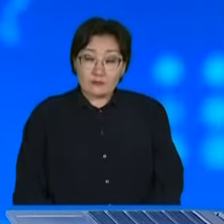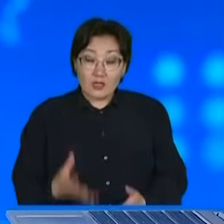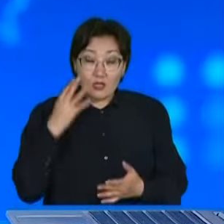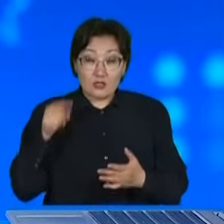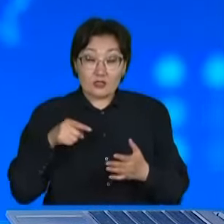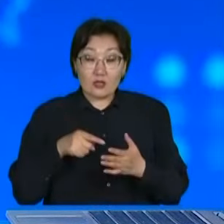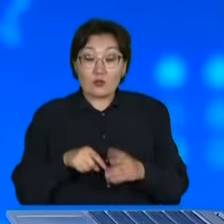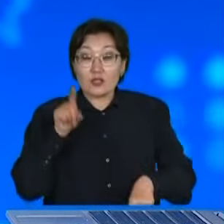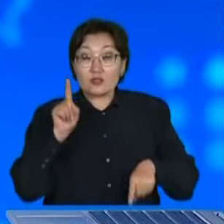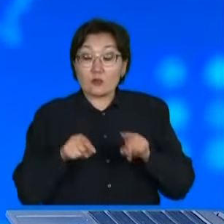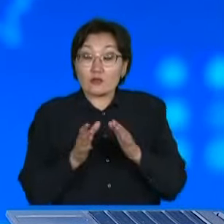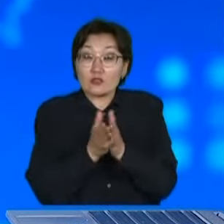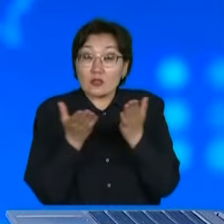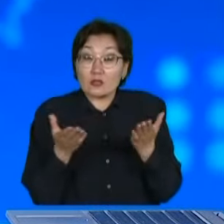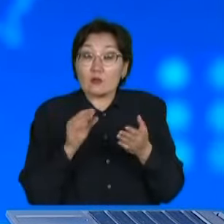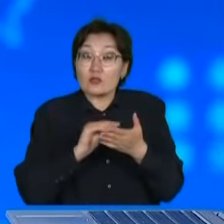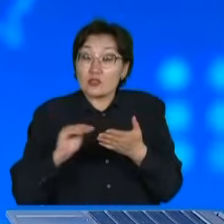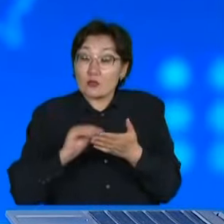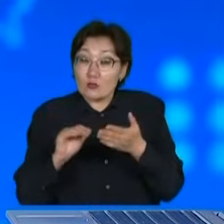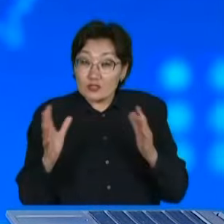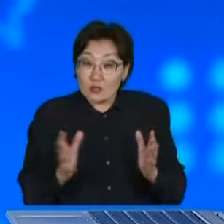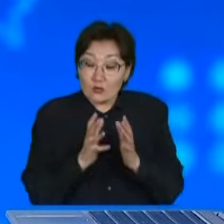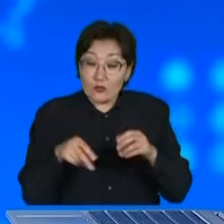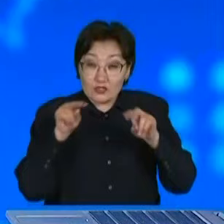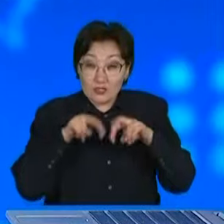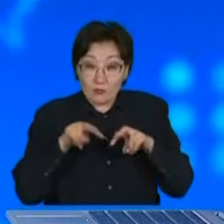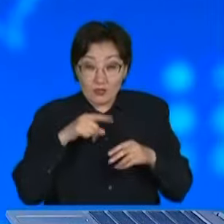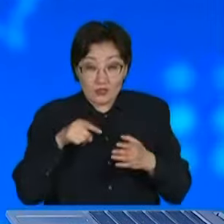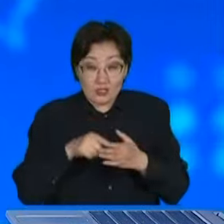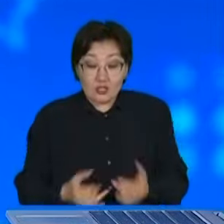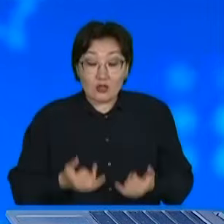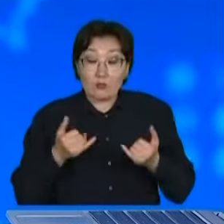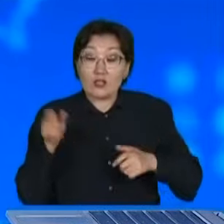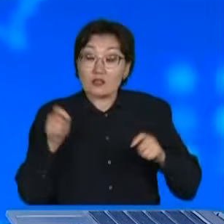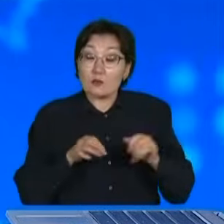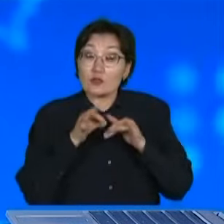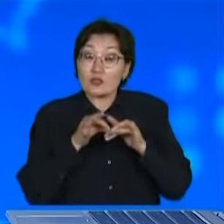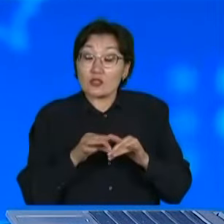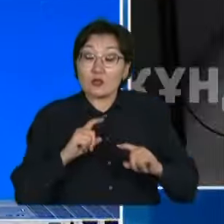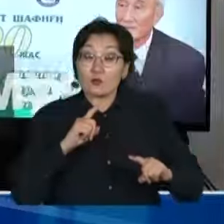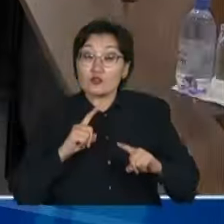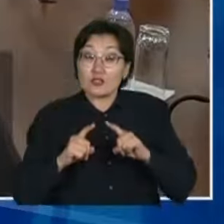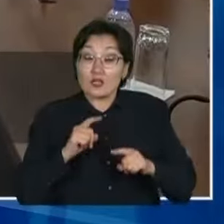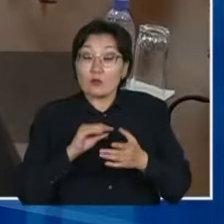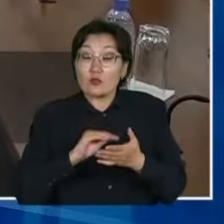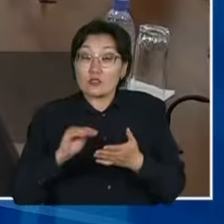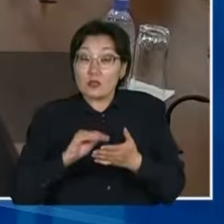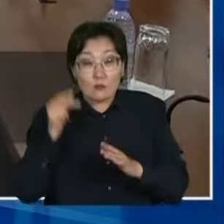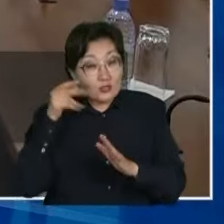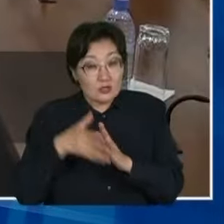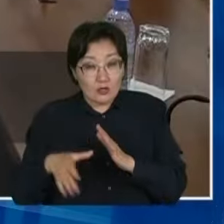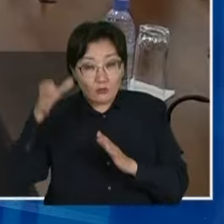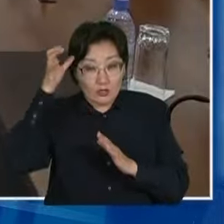Алматыда сирек кітаптар мен қолжазбаларды сақтау, зерттеу мәселелерін арналған жиын өтті. Дөңгелек үстел қолжазбатанушы